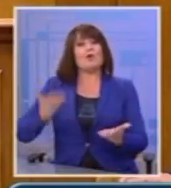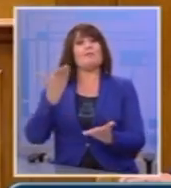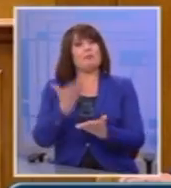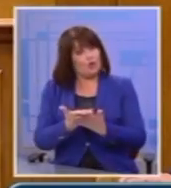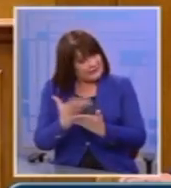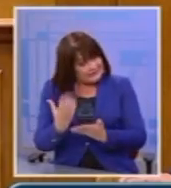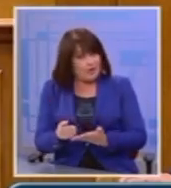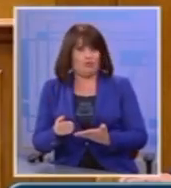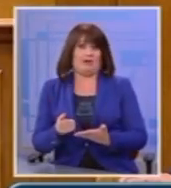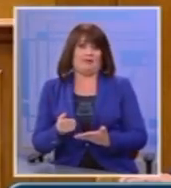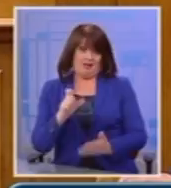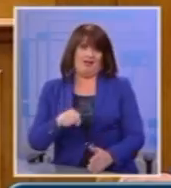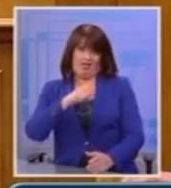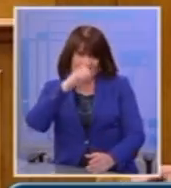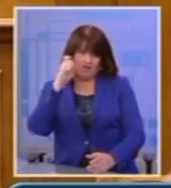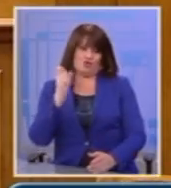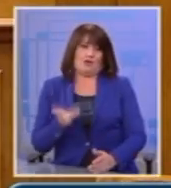τραπέζι.